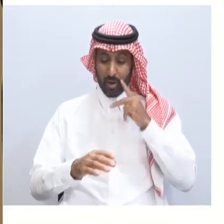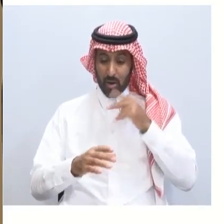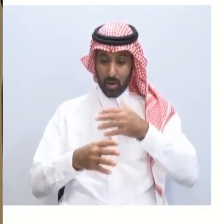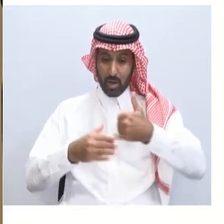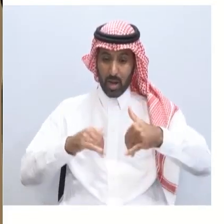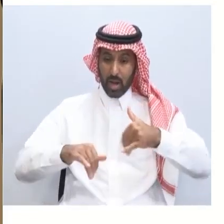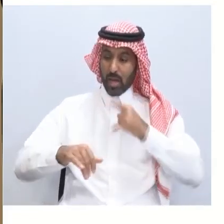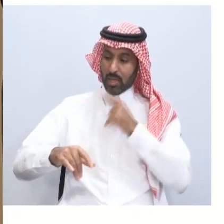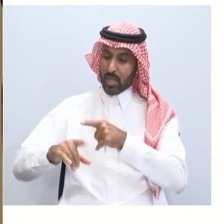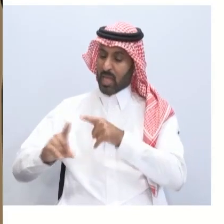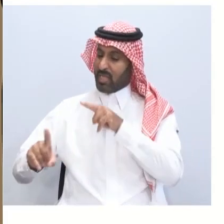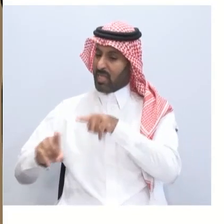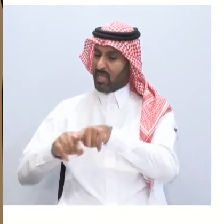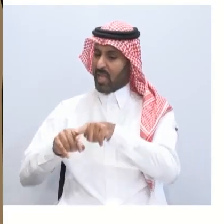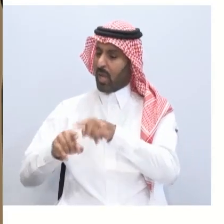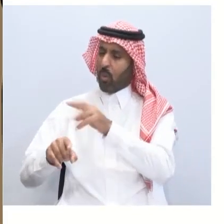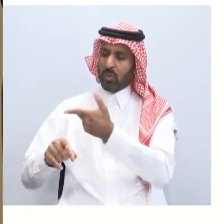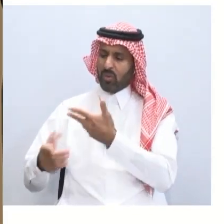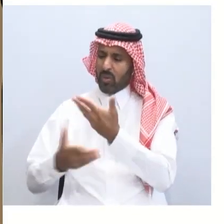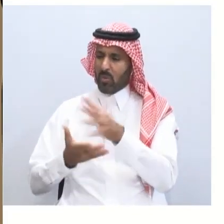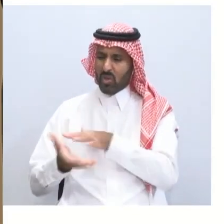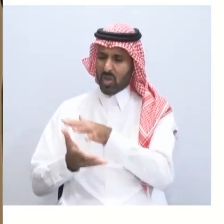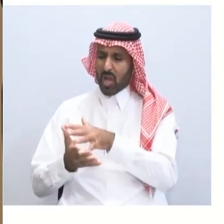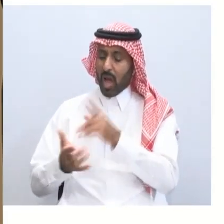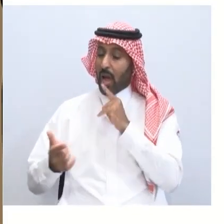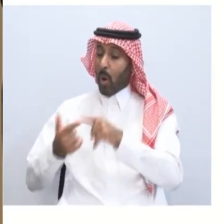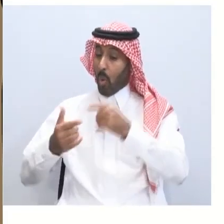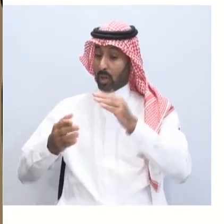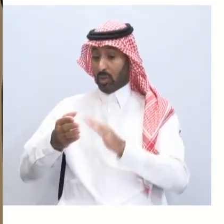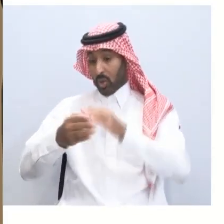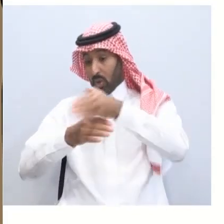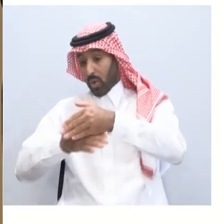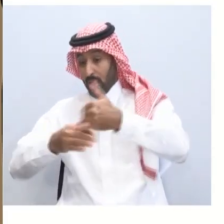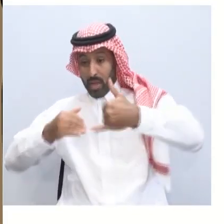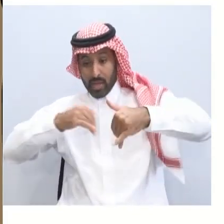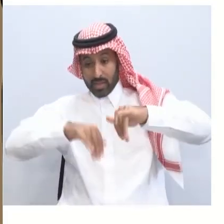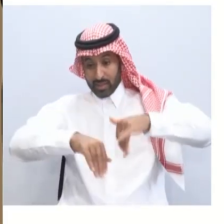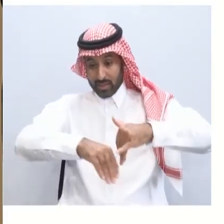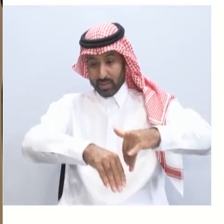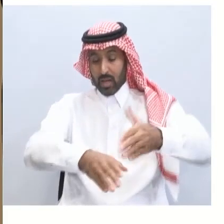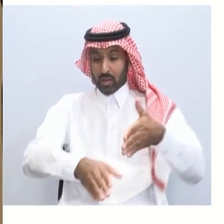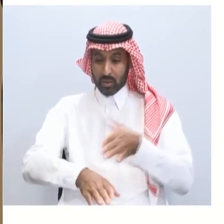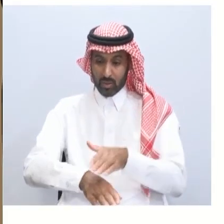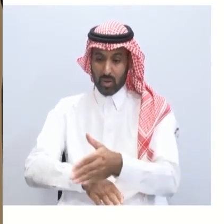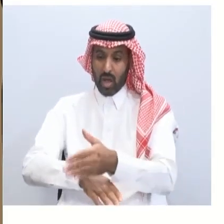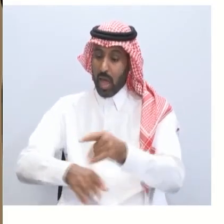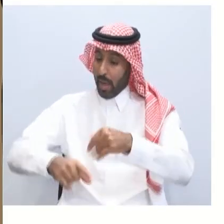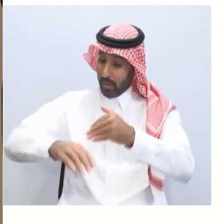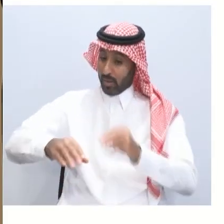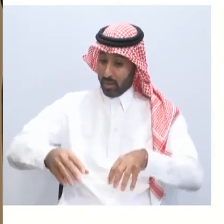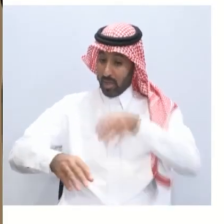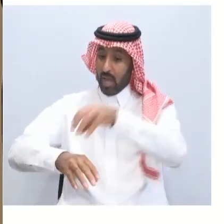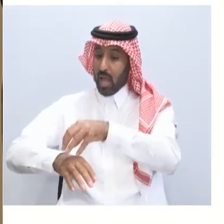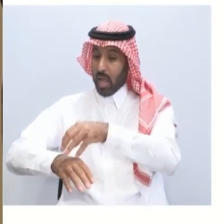ما بك ايها الصديق اريد العبور الى الجهه الاخرى ولم استطع وهنا